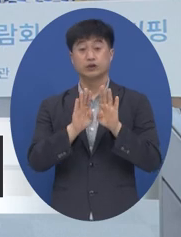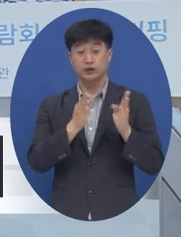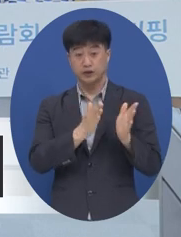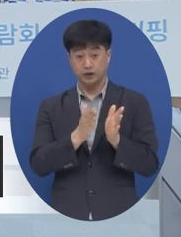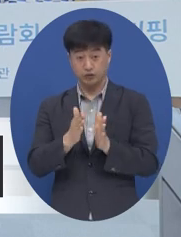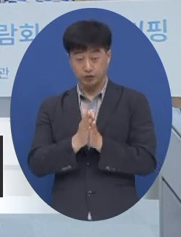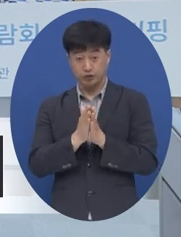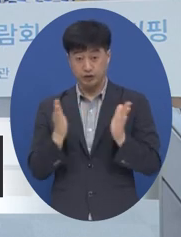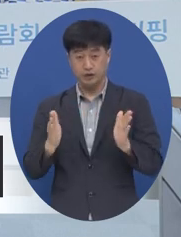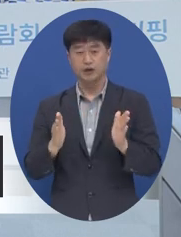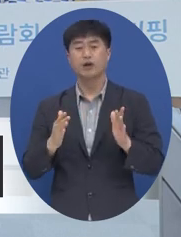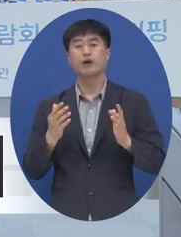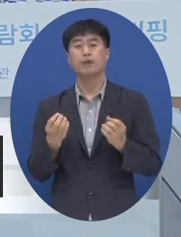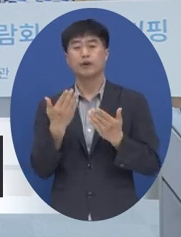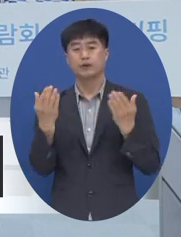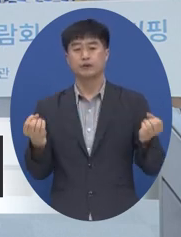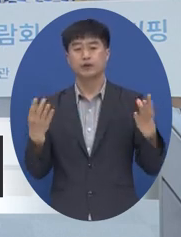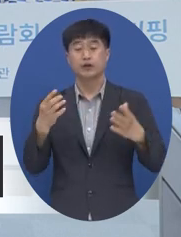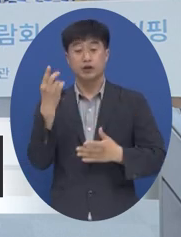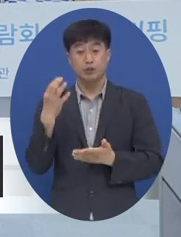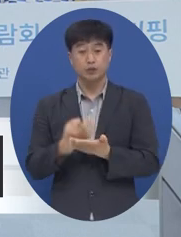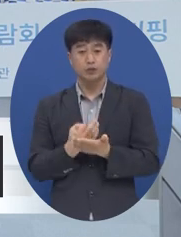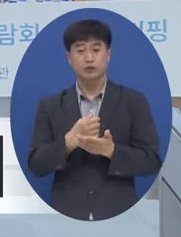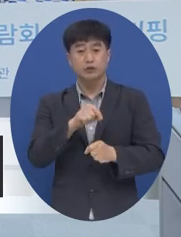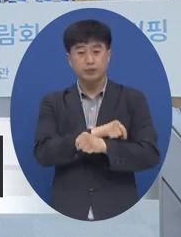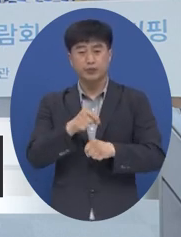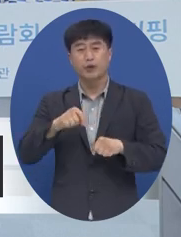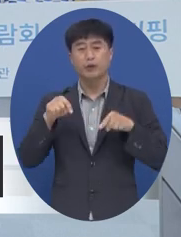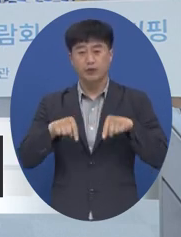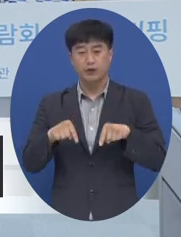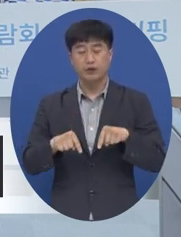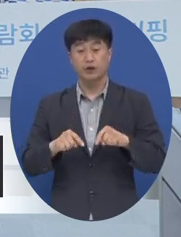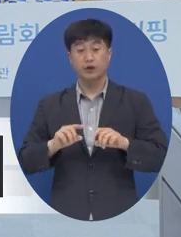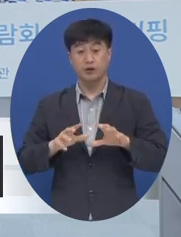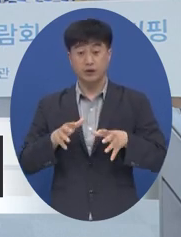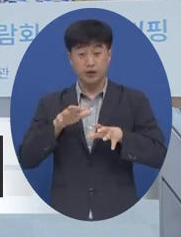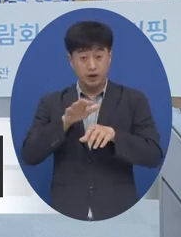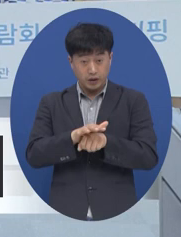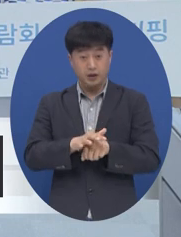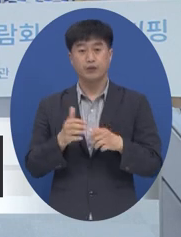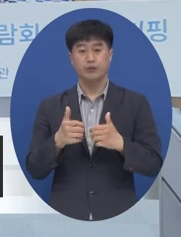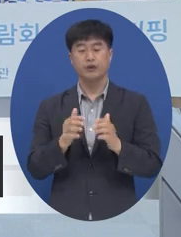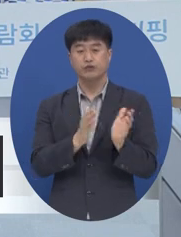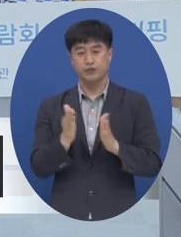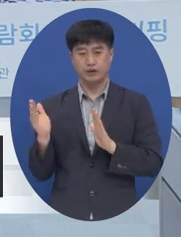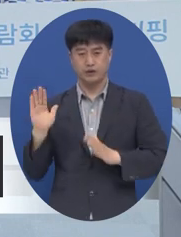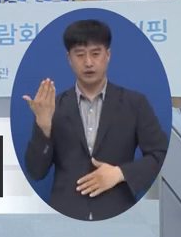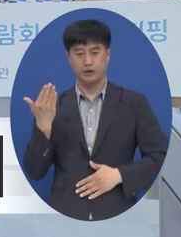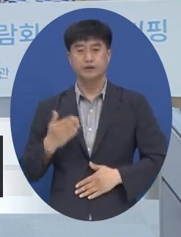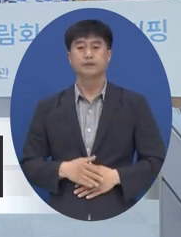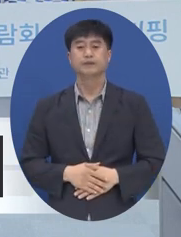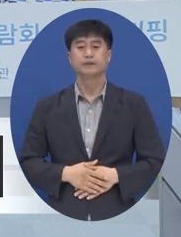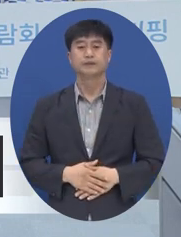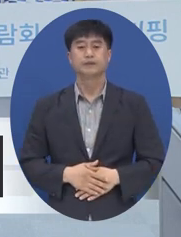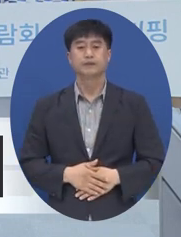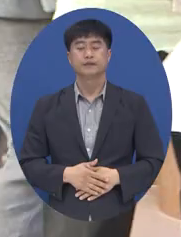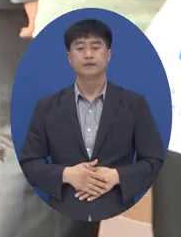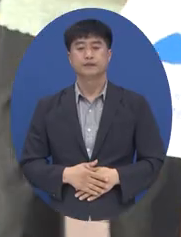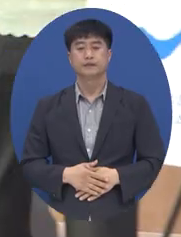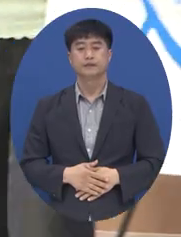박람회에는 기본소득 특별대담과 기본소득 국제 컨퍼런스 등이 마련됩니다. 구영슬 기자가 현장 취재했습니다.